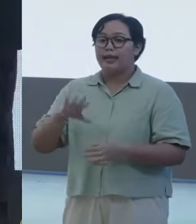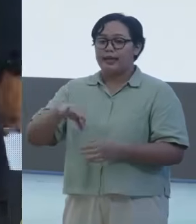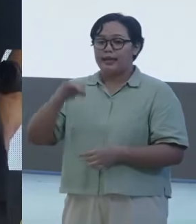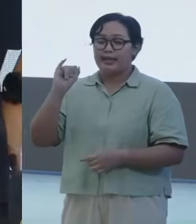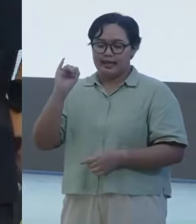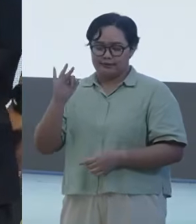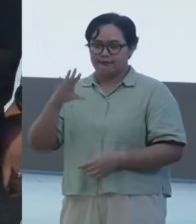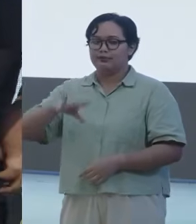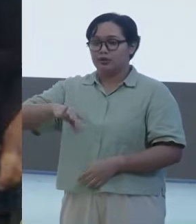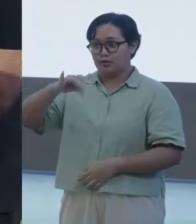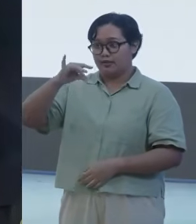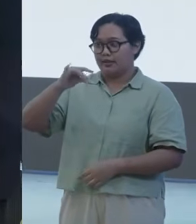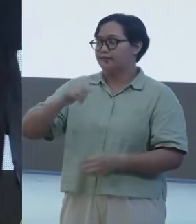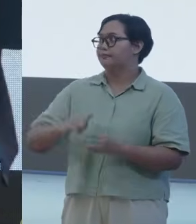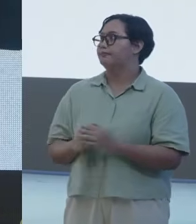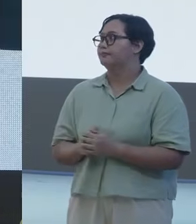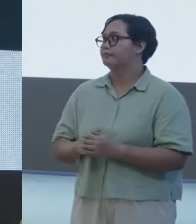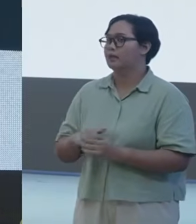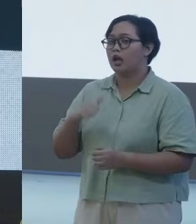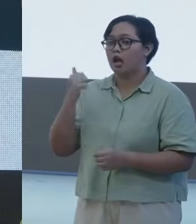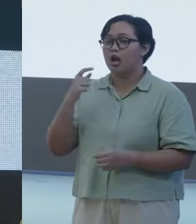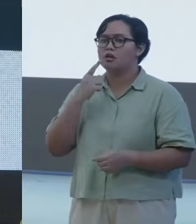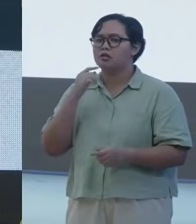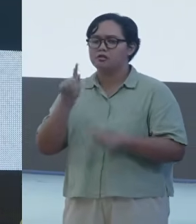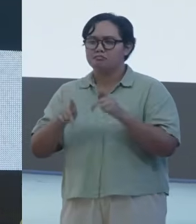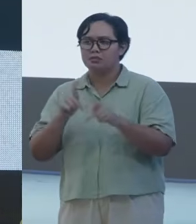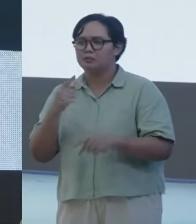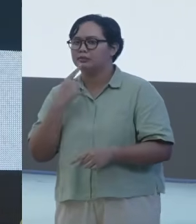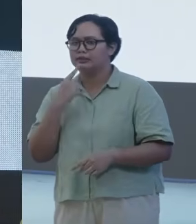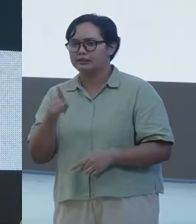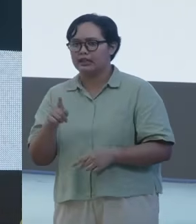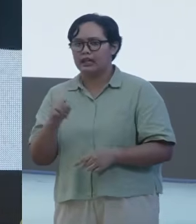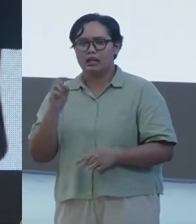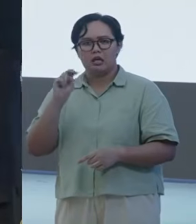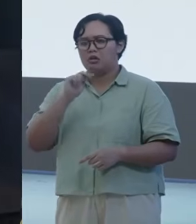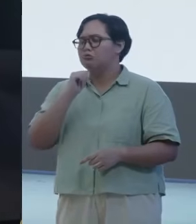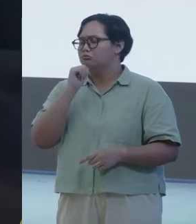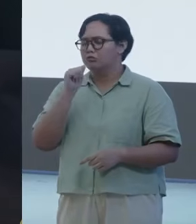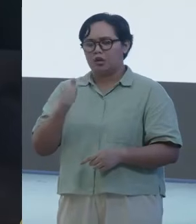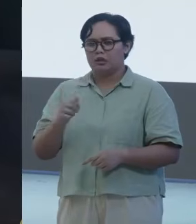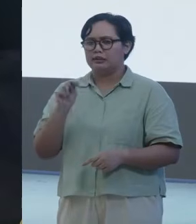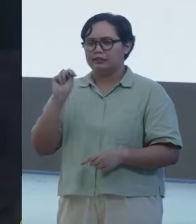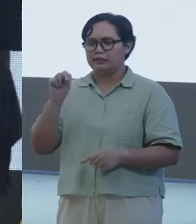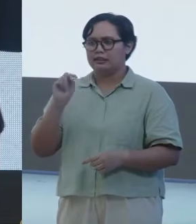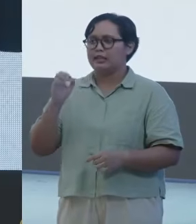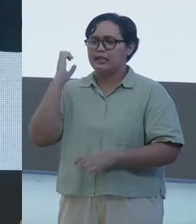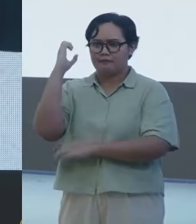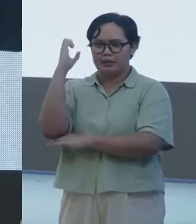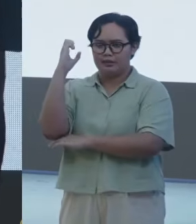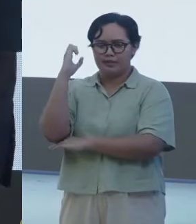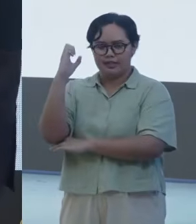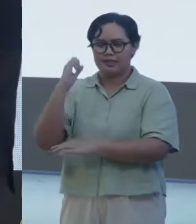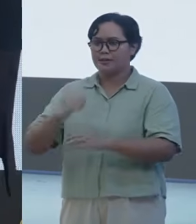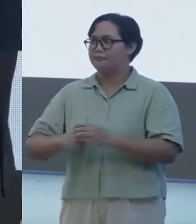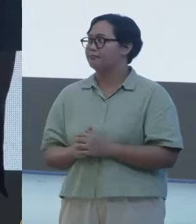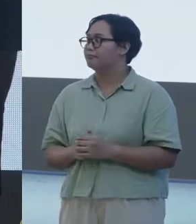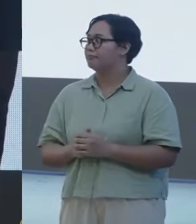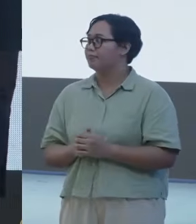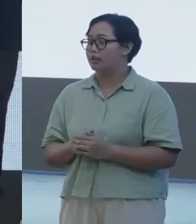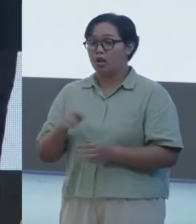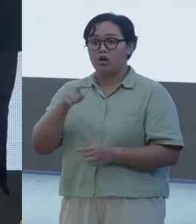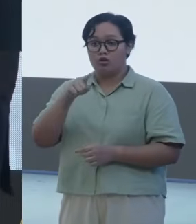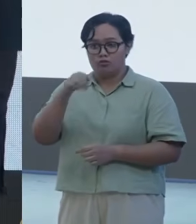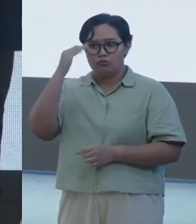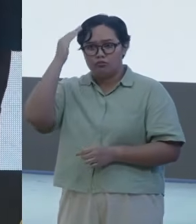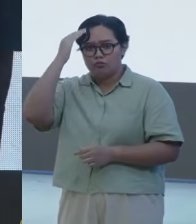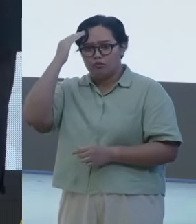Sabi ng iba, hindi na kailangan ng evangelism dahil may election. Alam mo ba kung sino ang elect? Meron ba malaking E